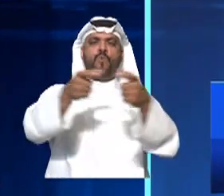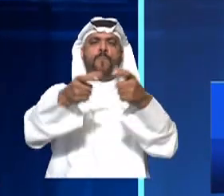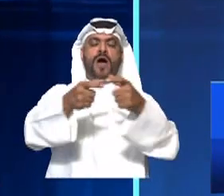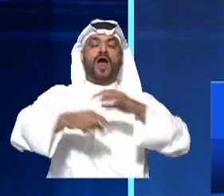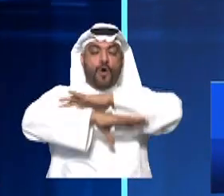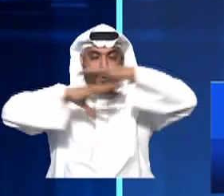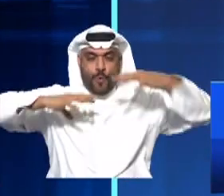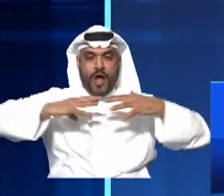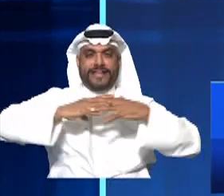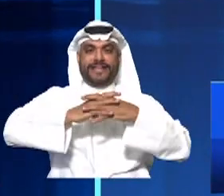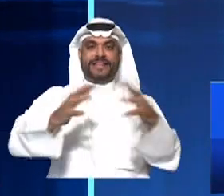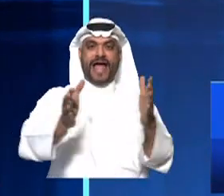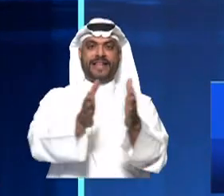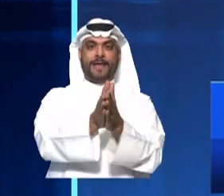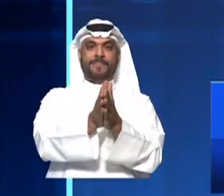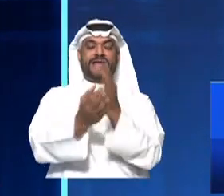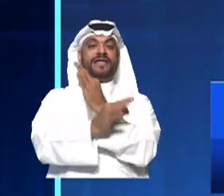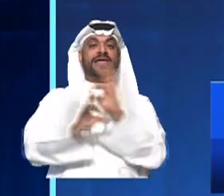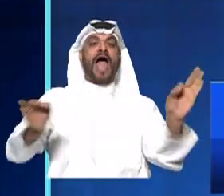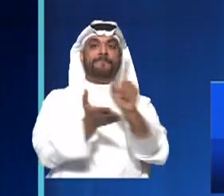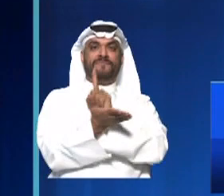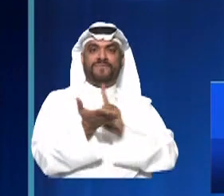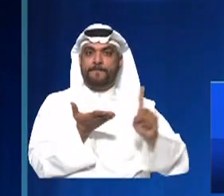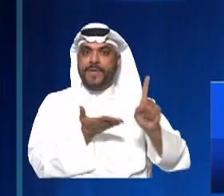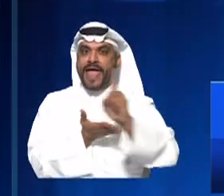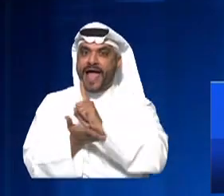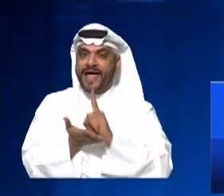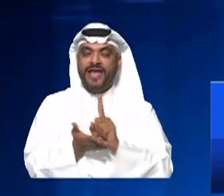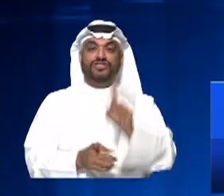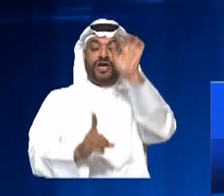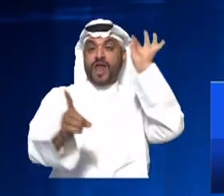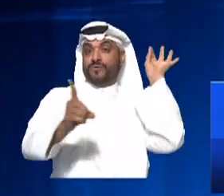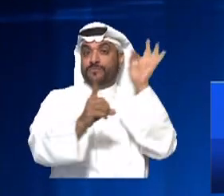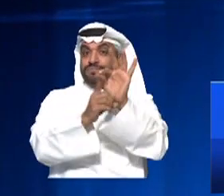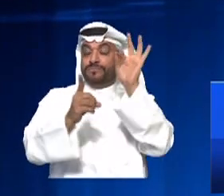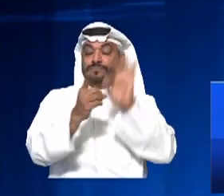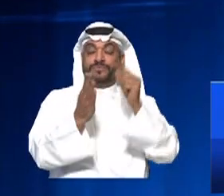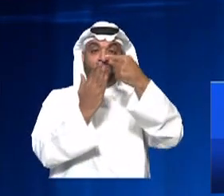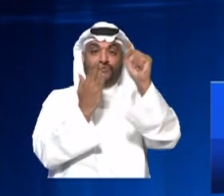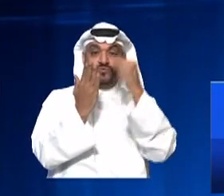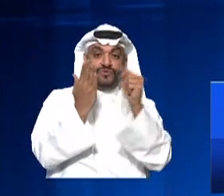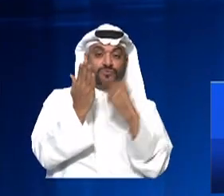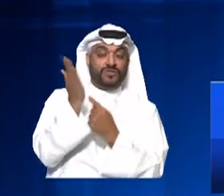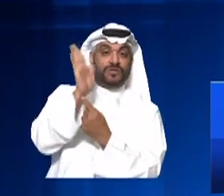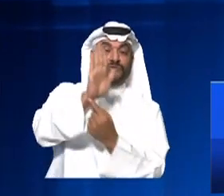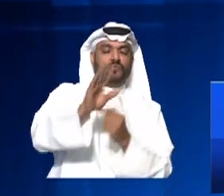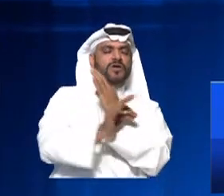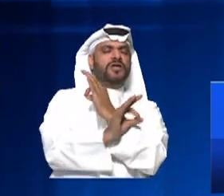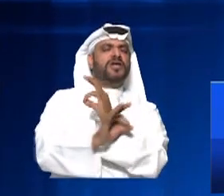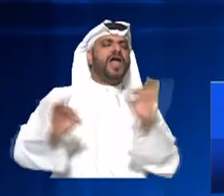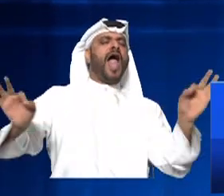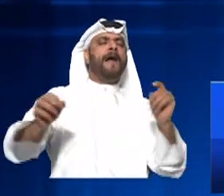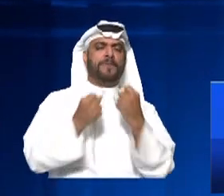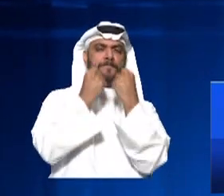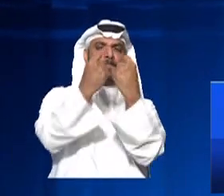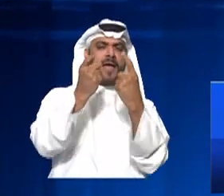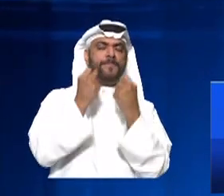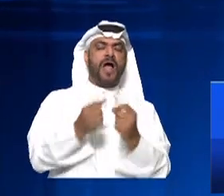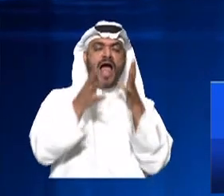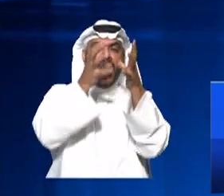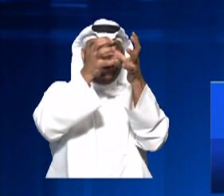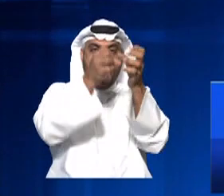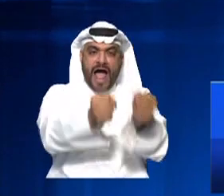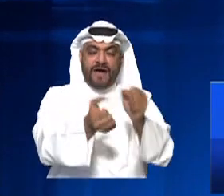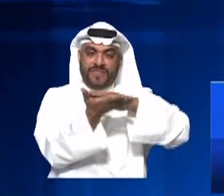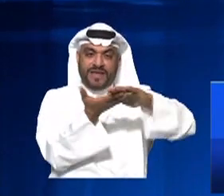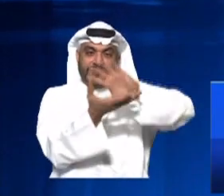التعاون الدولي في المجال البيئي وأن تحقق قرارات وتوصيات القمة أهدافها المنشودة التي تتطلع